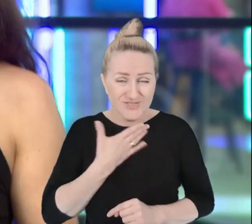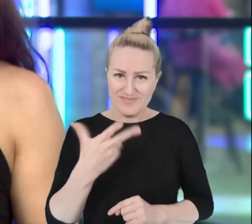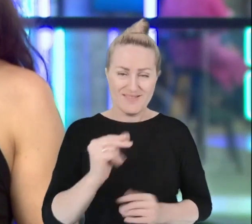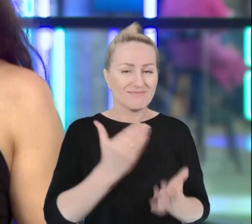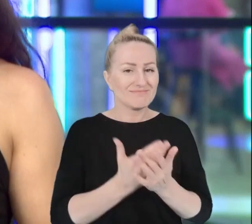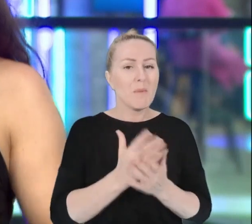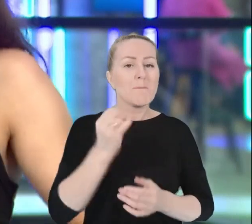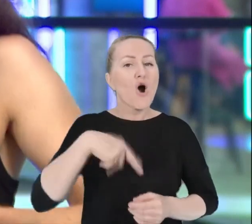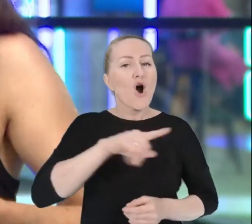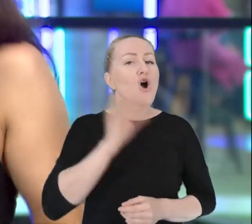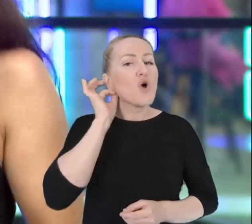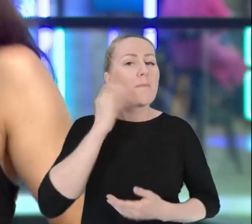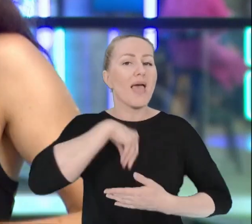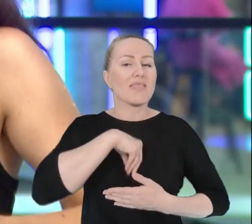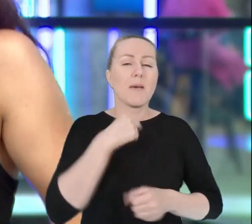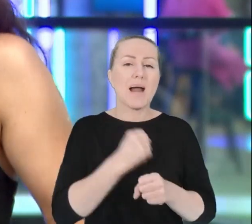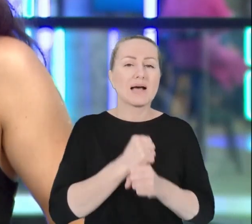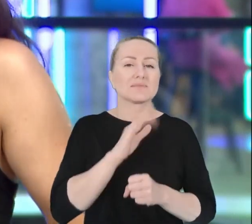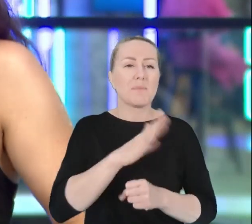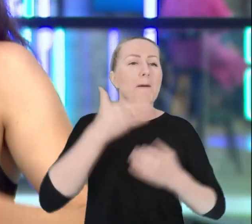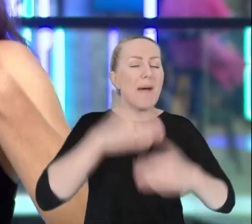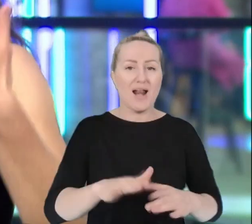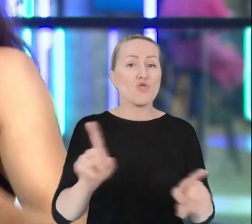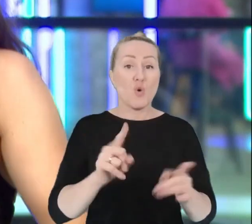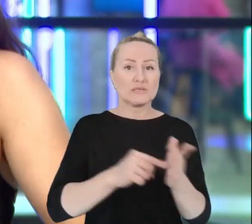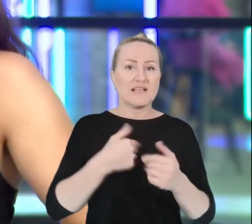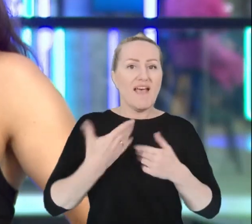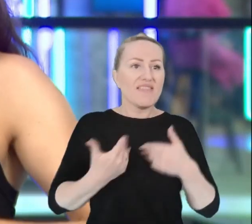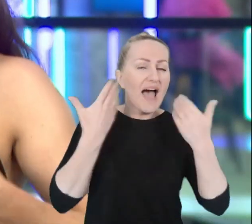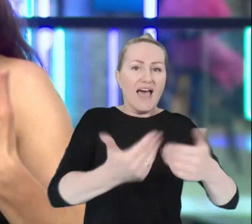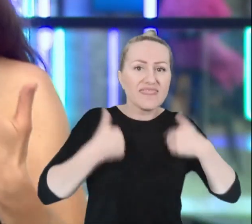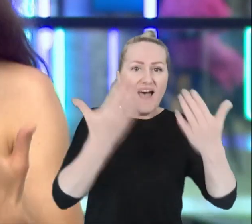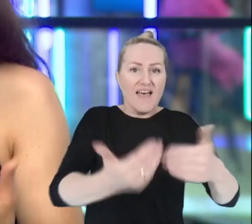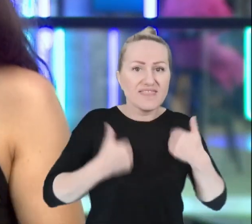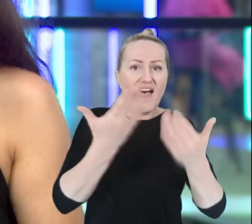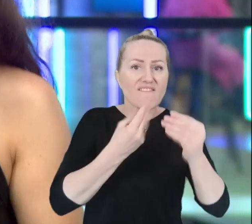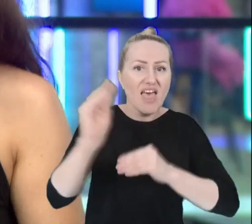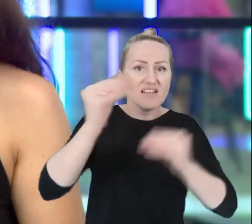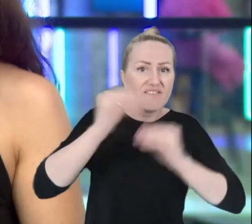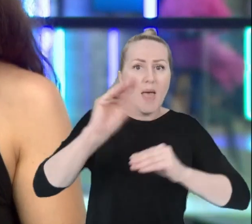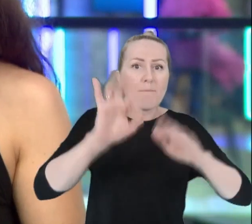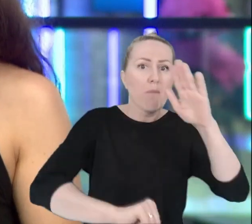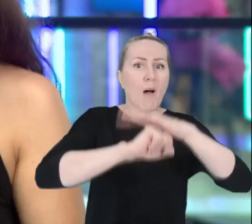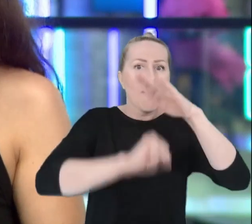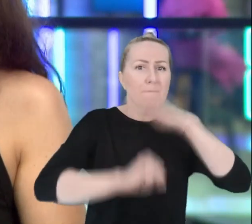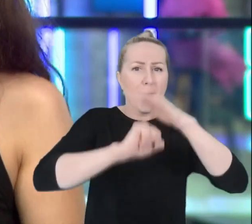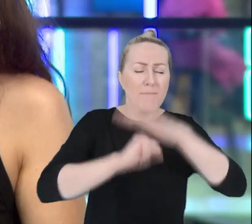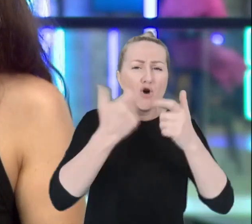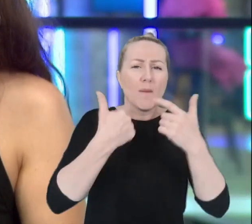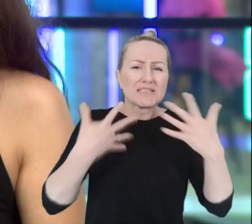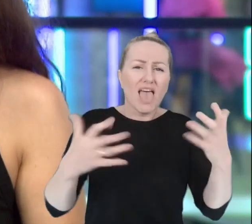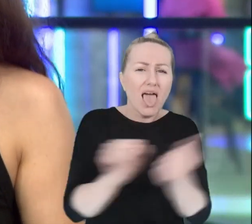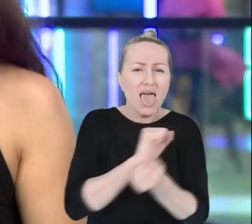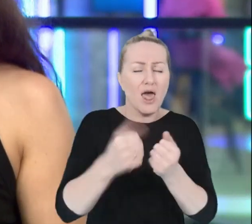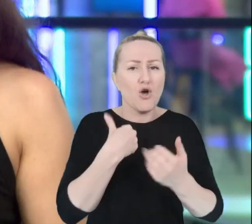spalamy się w tej pracy, dajemy z siebie więcej i więcej, bo ten szklany sufit, bo chcemy udowodnić, że możemy pracować